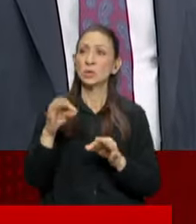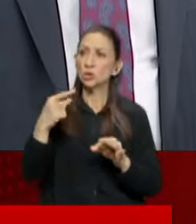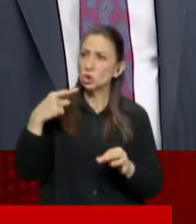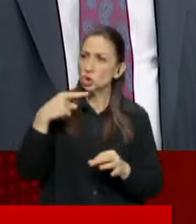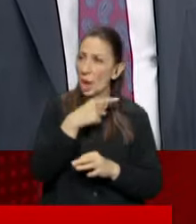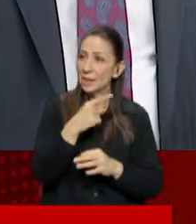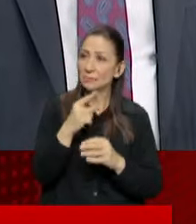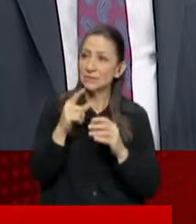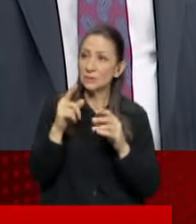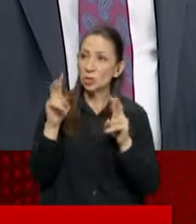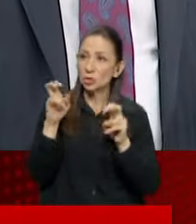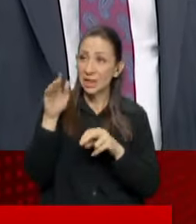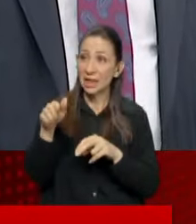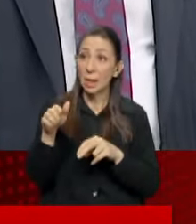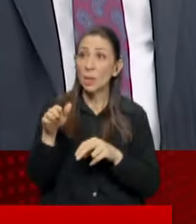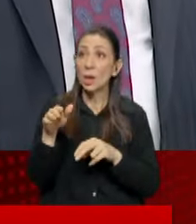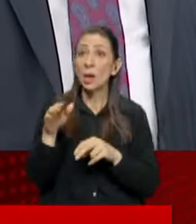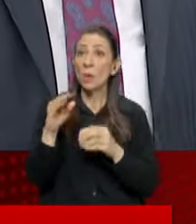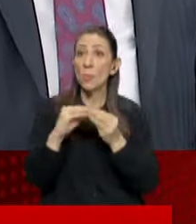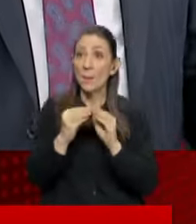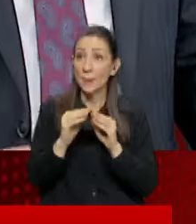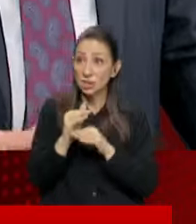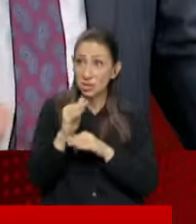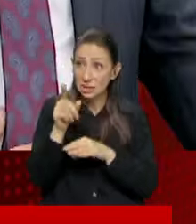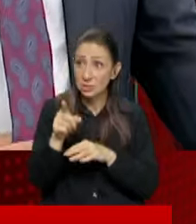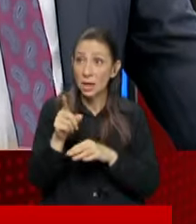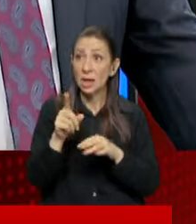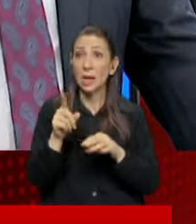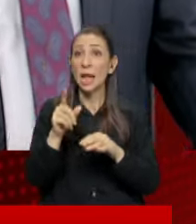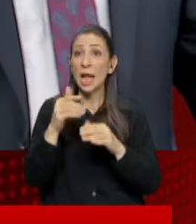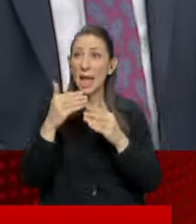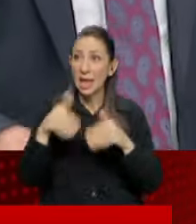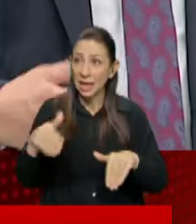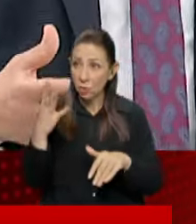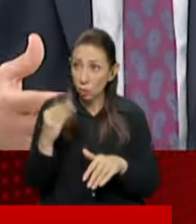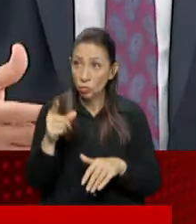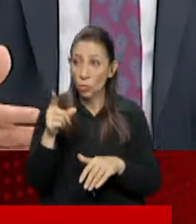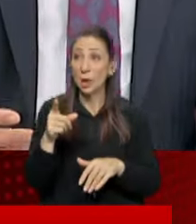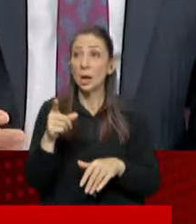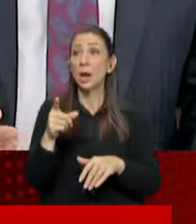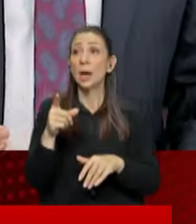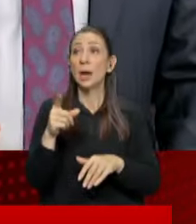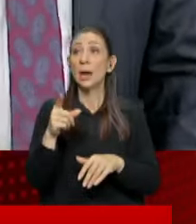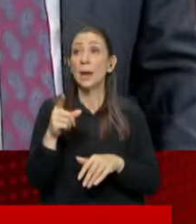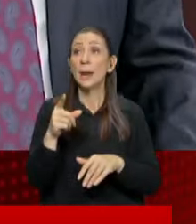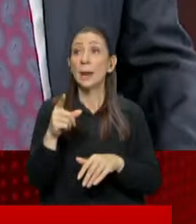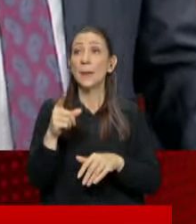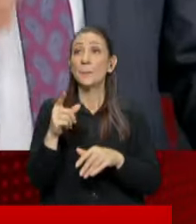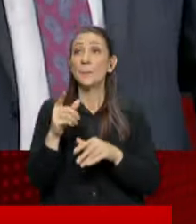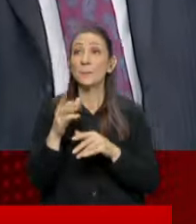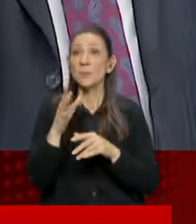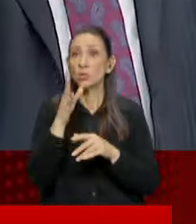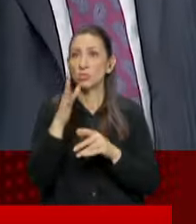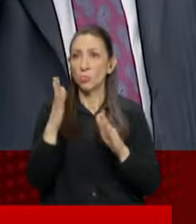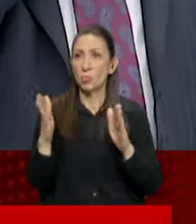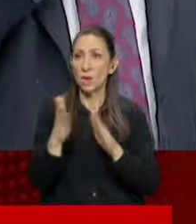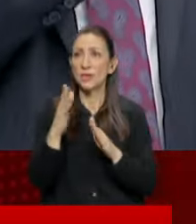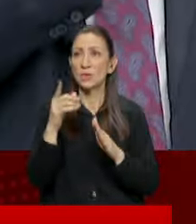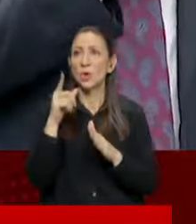zorlandınız mı kısmına gelelim. Problemler yaşadınız hayır. mı? Bakın şimdi engellemeyle karşılaştınız mı? Çünkü